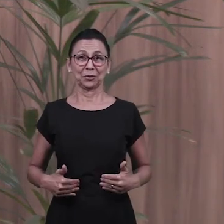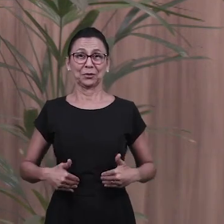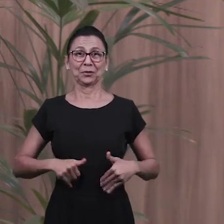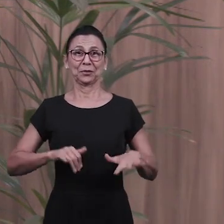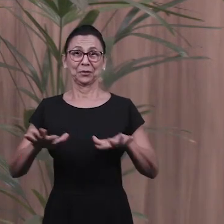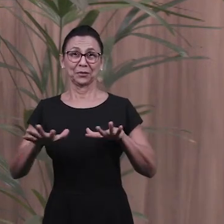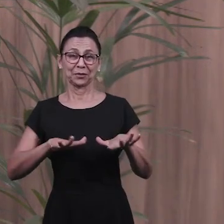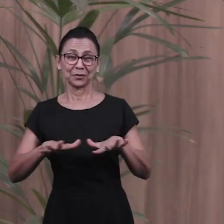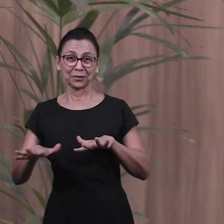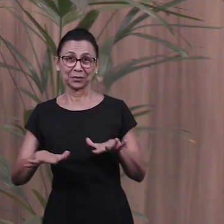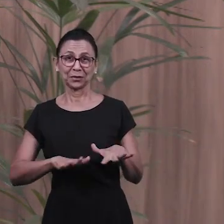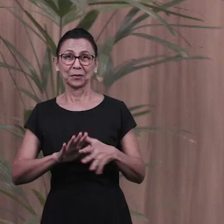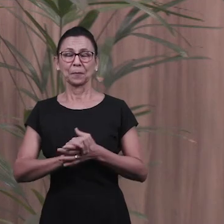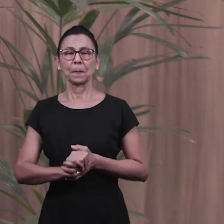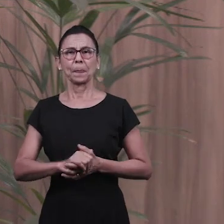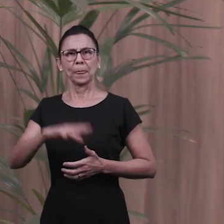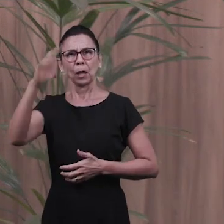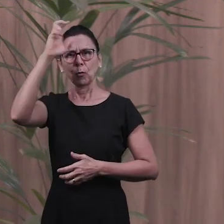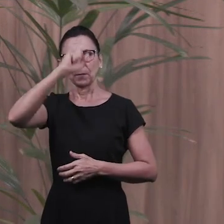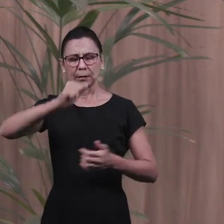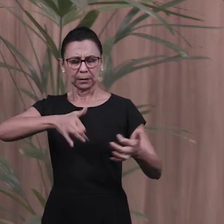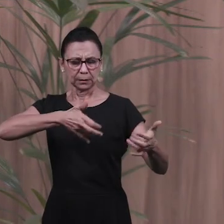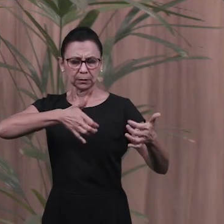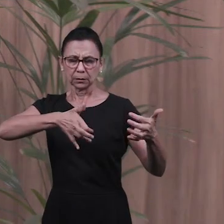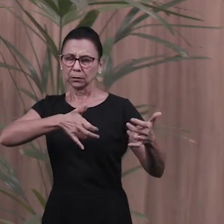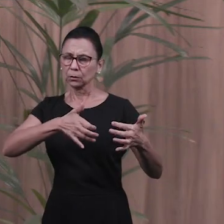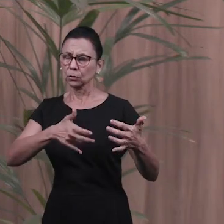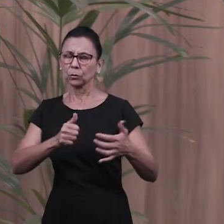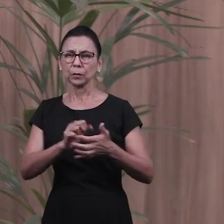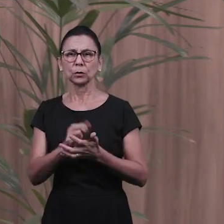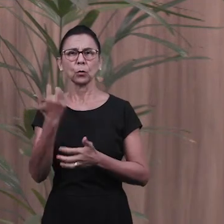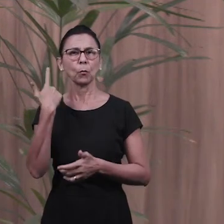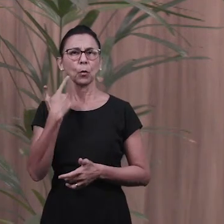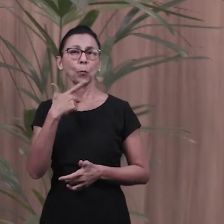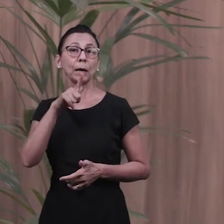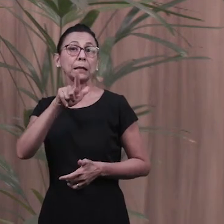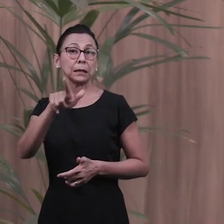deuxième langue doit continuer dans cette tranche d'âge de 7 à 11 ans.